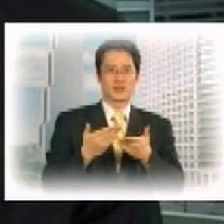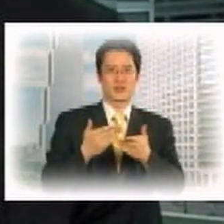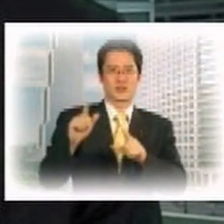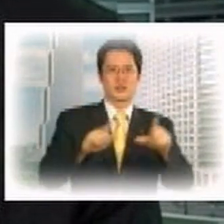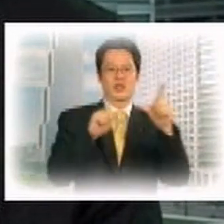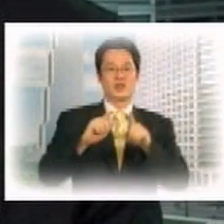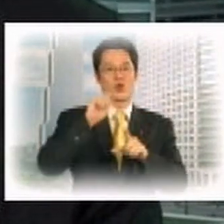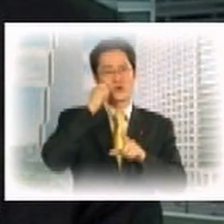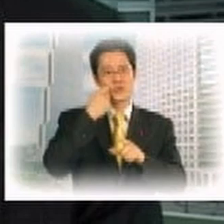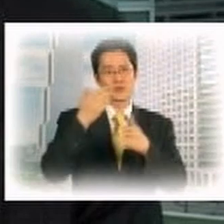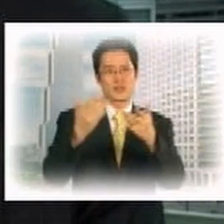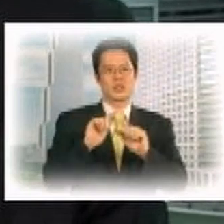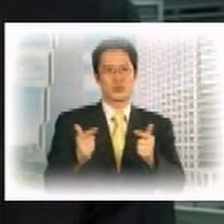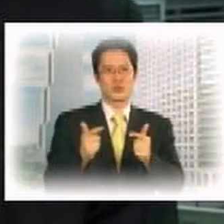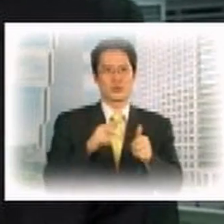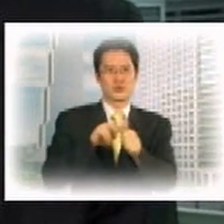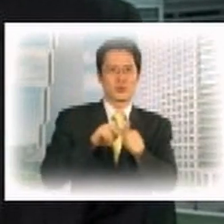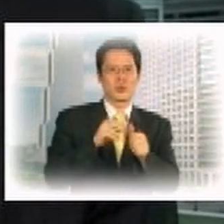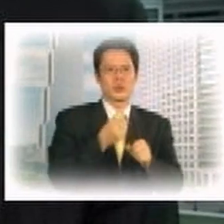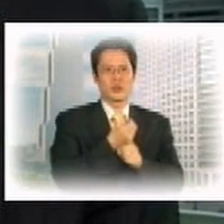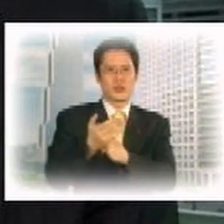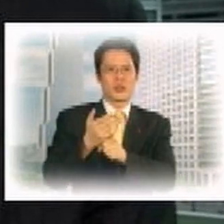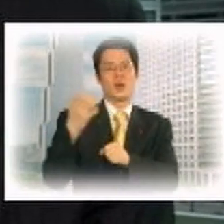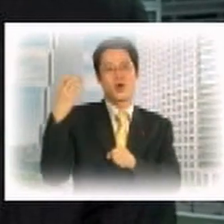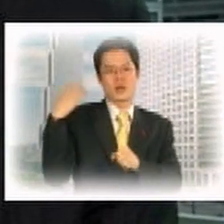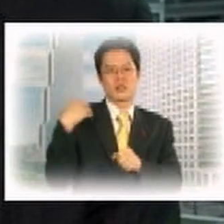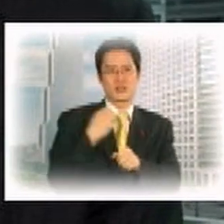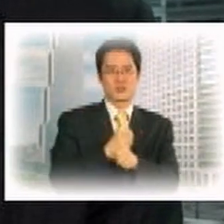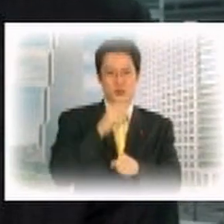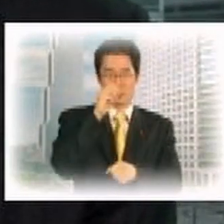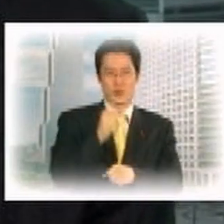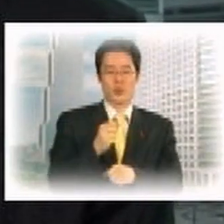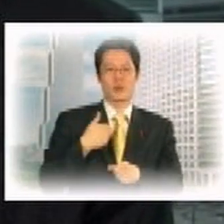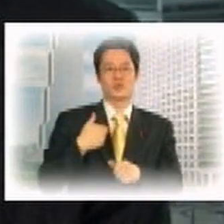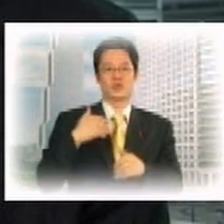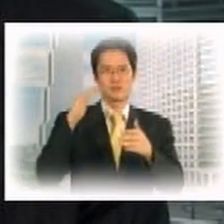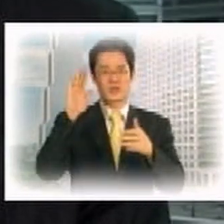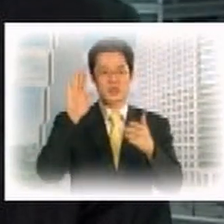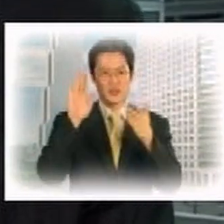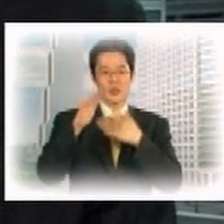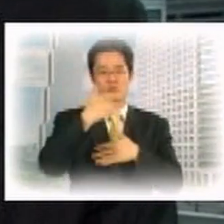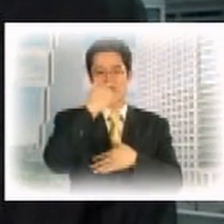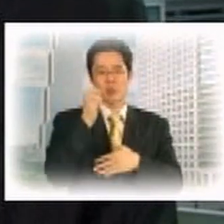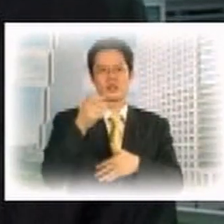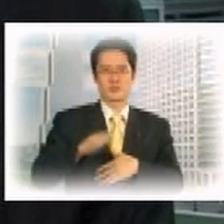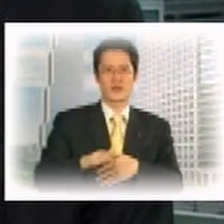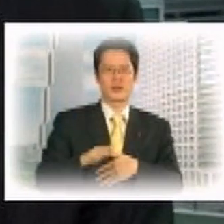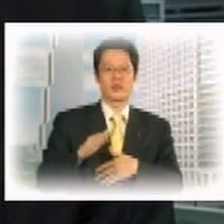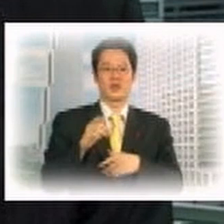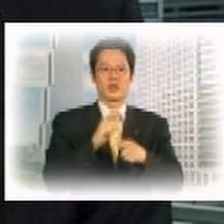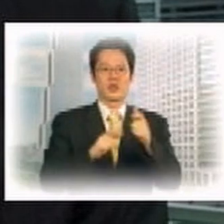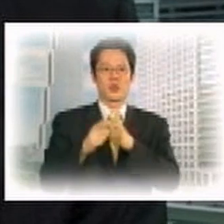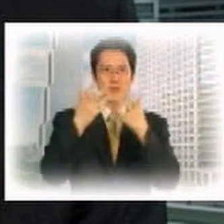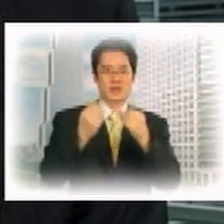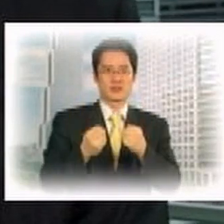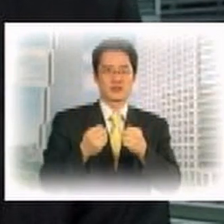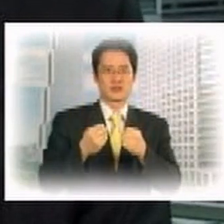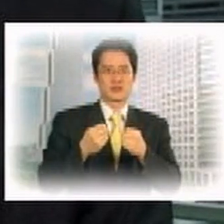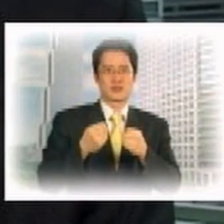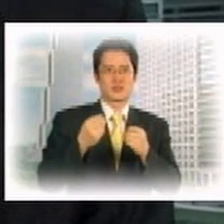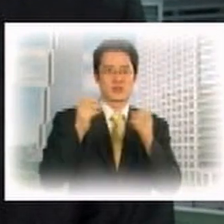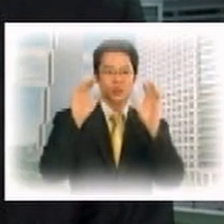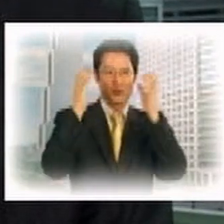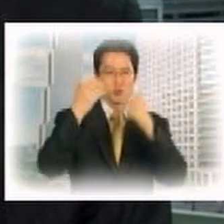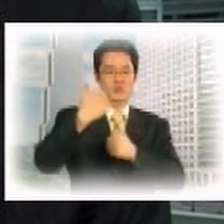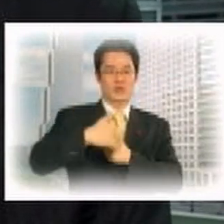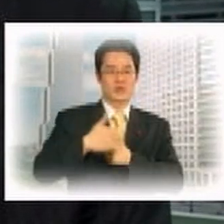생활에 어려움을 겪지 않을 수 있도록 그런 정보 전달의 역할을 했으면 좋겠고요. 앞으로 제가 좀 부족하지만 많은 성원과